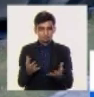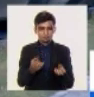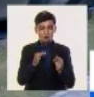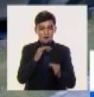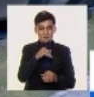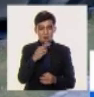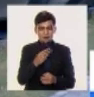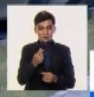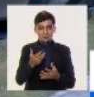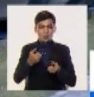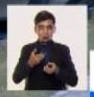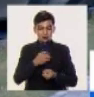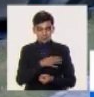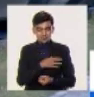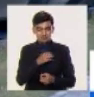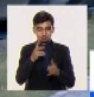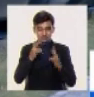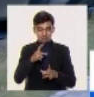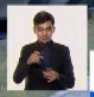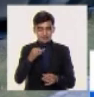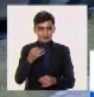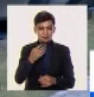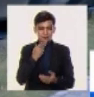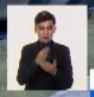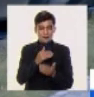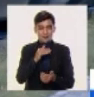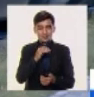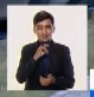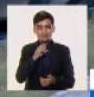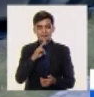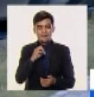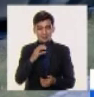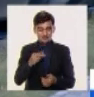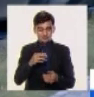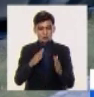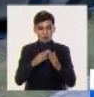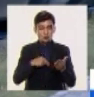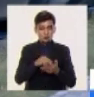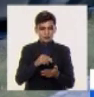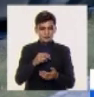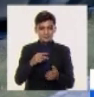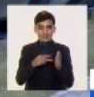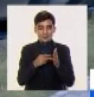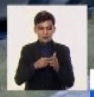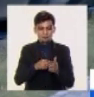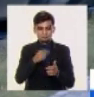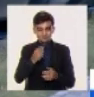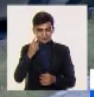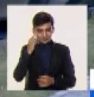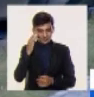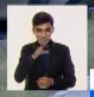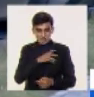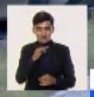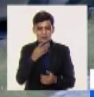денежные средства от потерпевших для выгодного инвестирования, приобретения жилья по выгодным ценам. В последующем